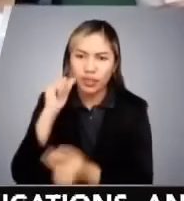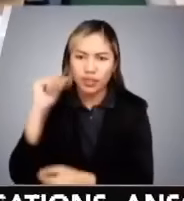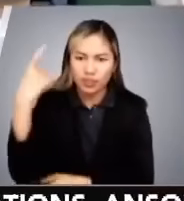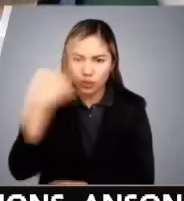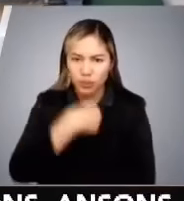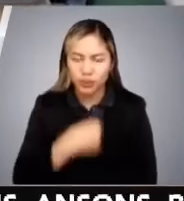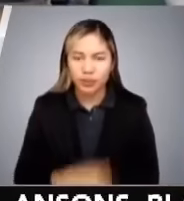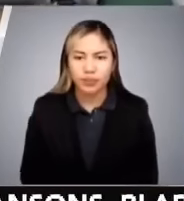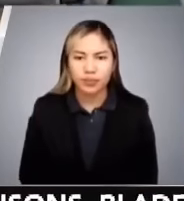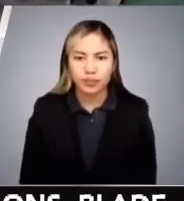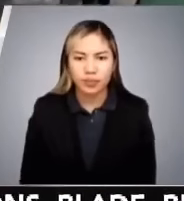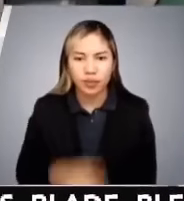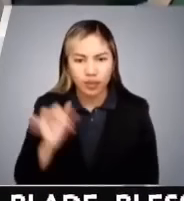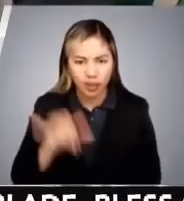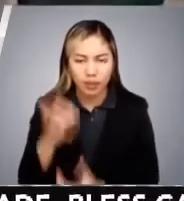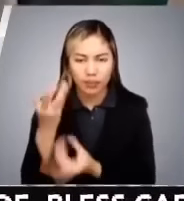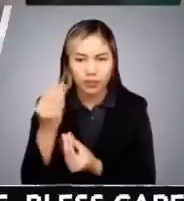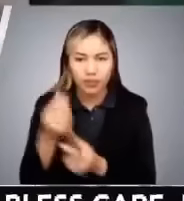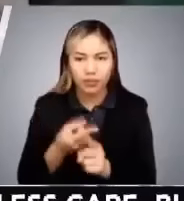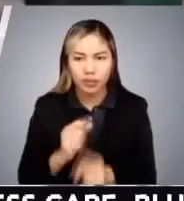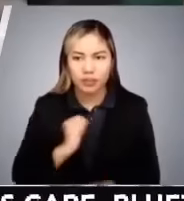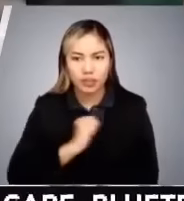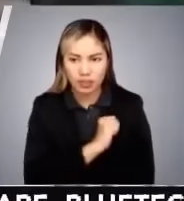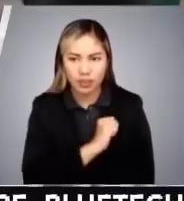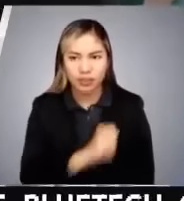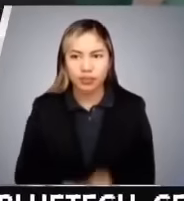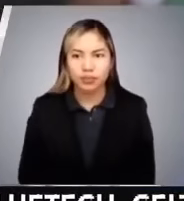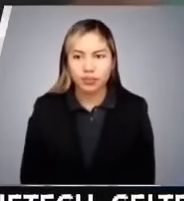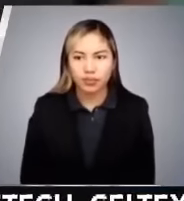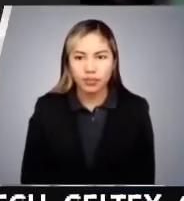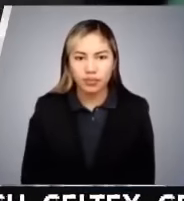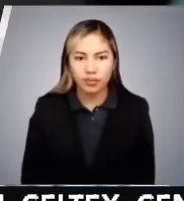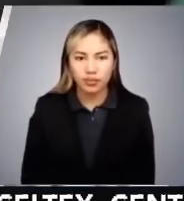mula dito sa Senado. Balik sa iyo, Connie. Maraming salamat, Mav Gonzalez.